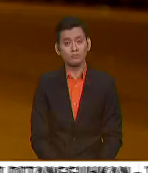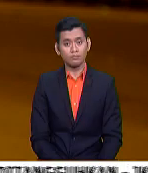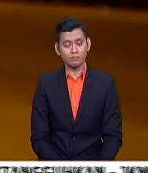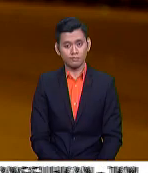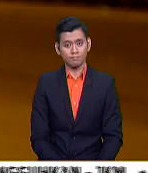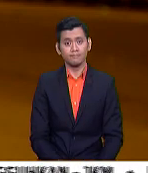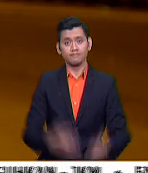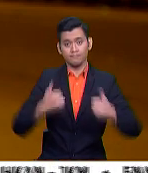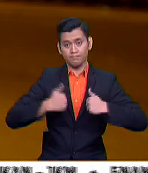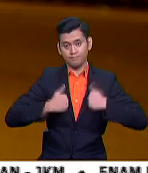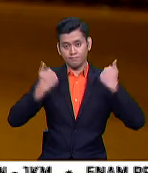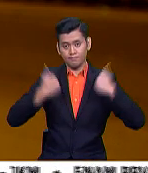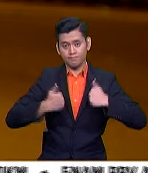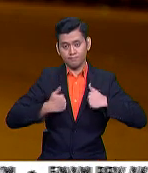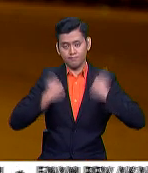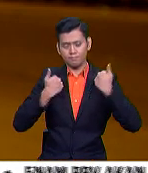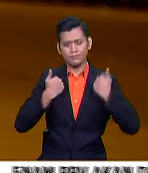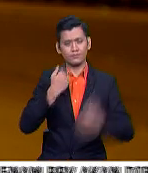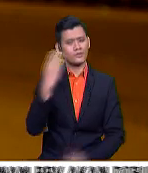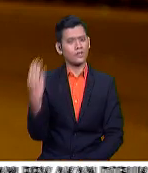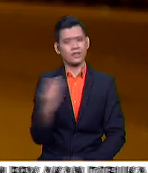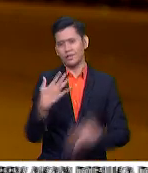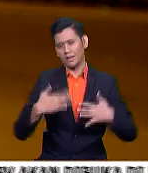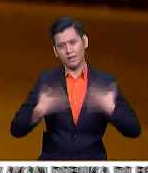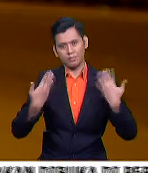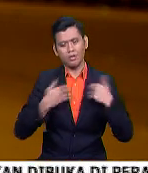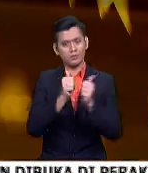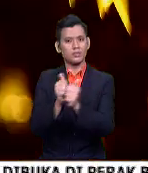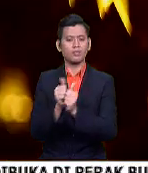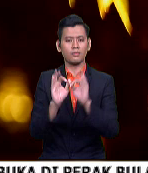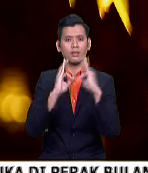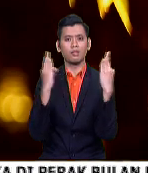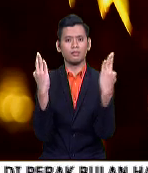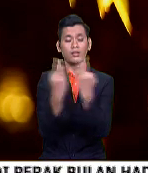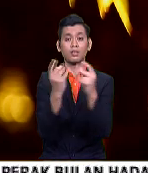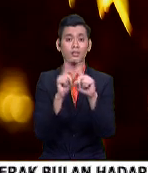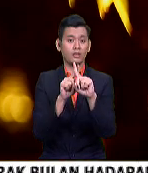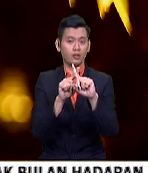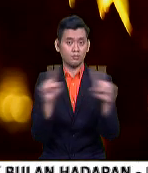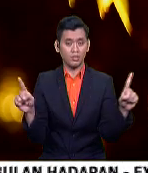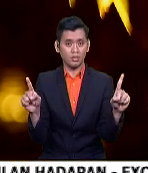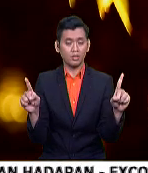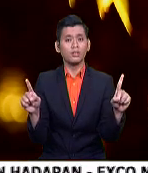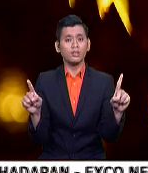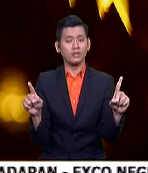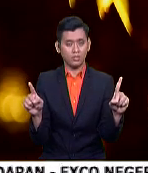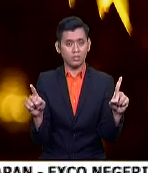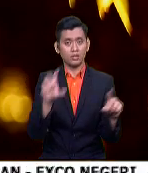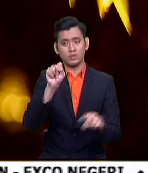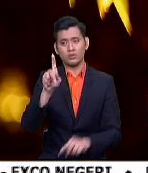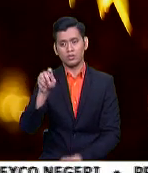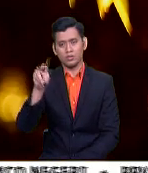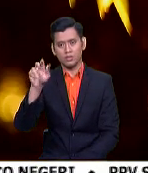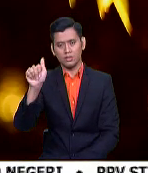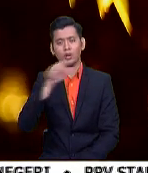Sambutan Aidilfitri lazimnya diraikan dengan penuh kegembiraan sisi keluarga. Namun Sutina Saad, 37 tahun, berdepan